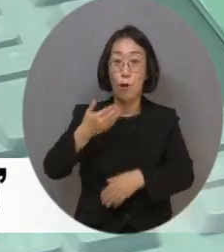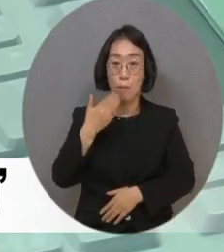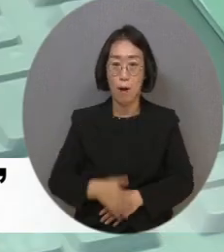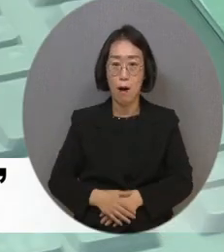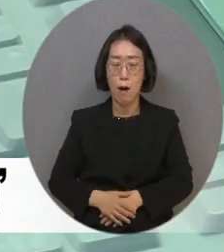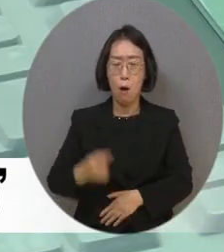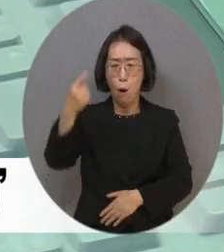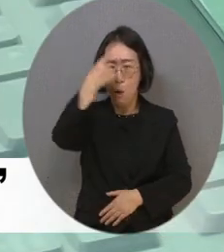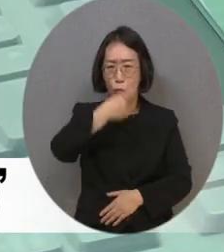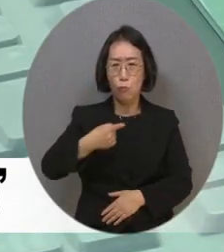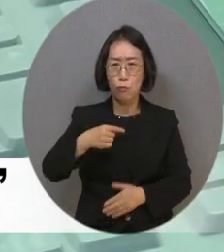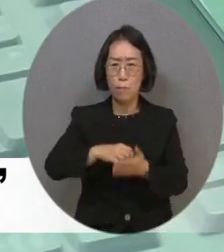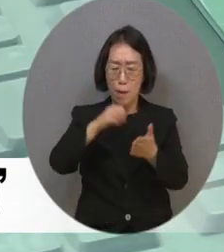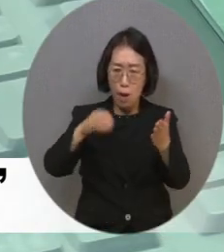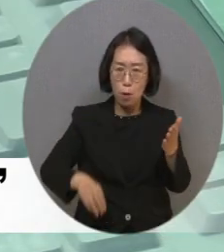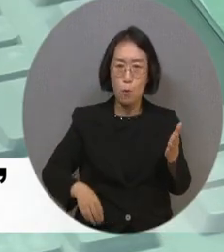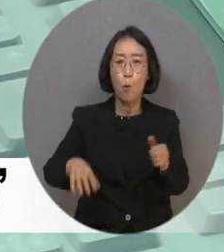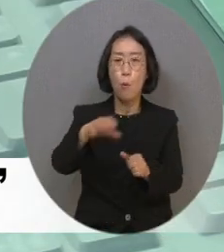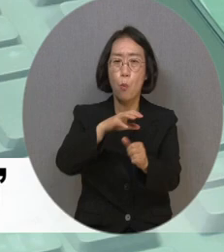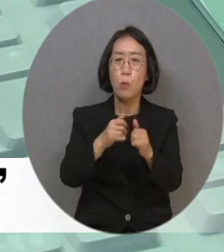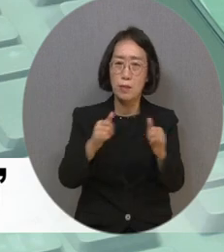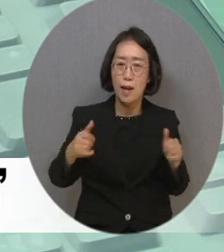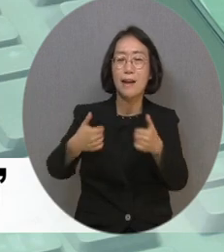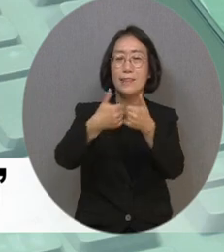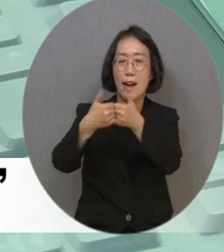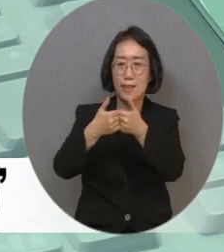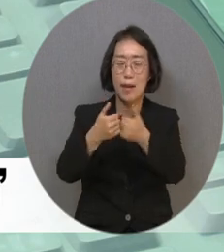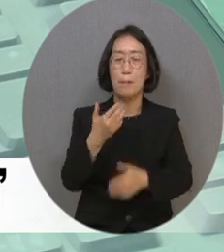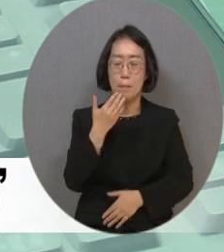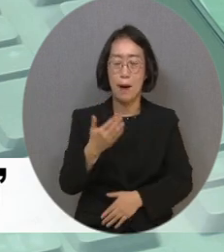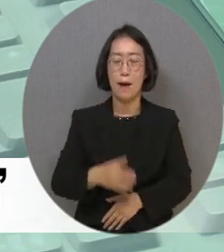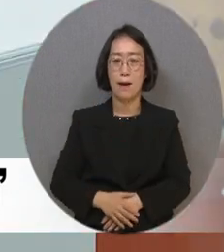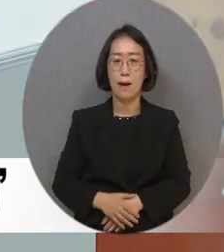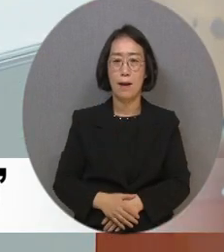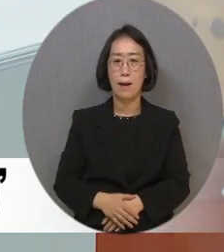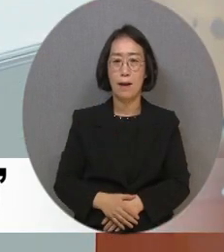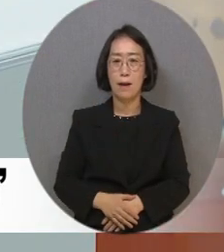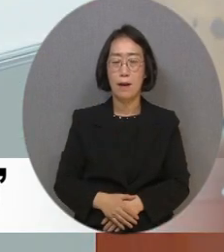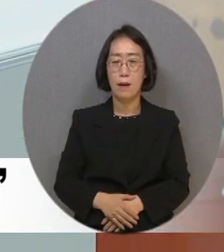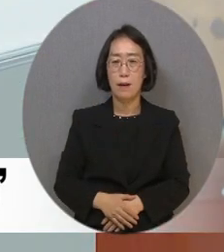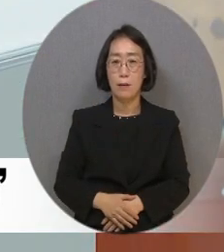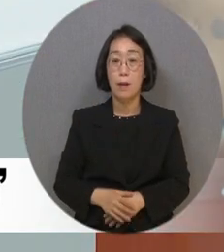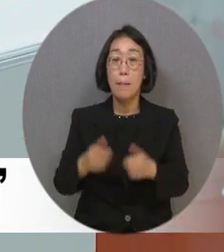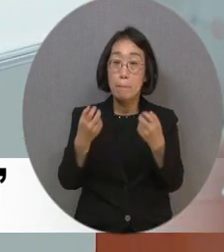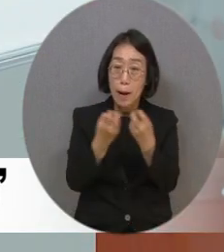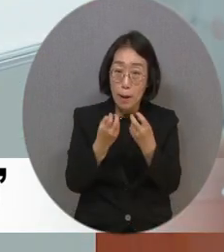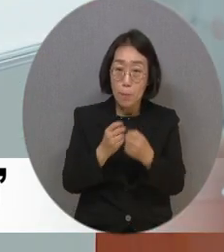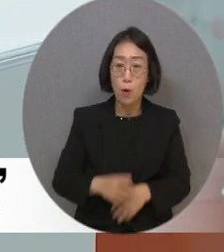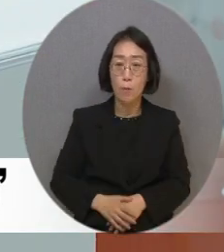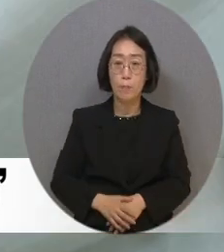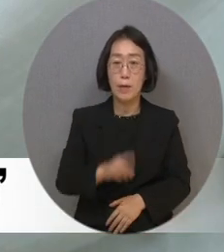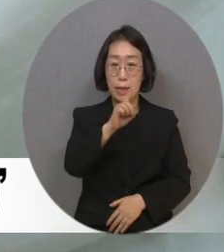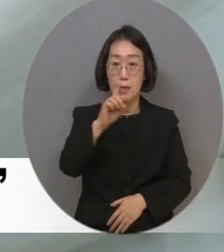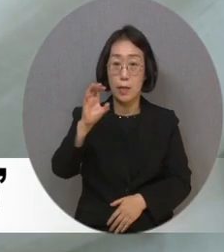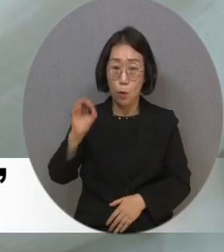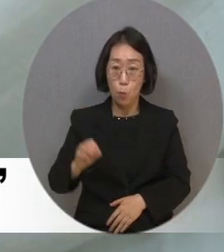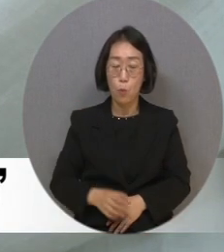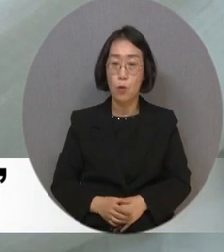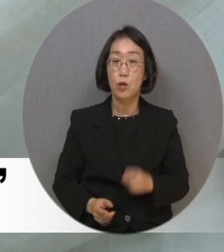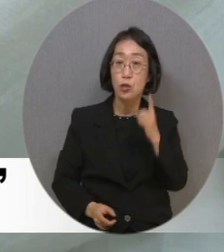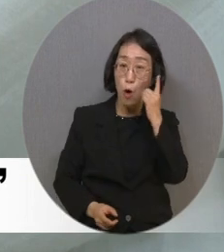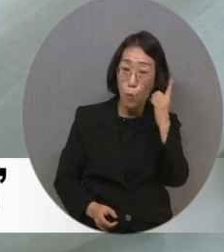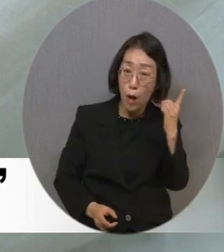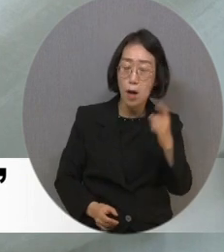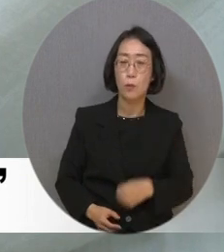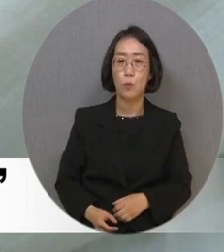피해자 보호를 위해 익명으로 갑질 피해 상담도 이용할 수 있습니다 상담 방법은 국번 없이 110으로